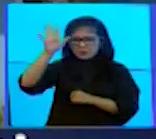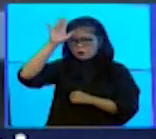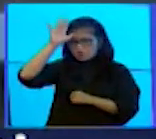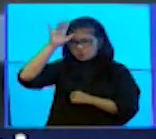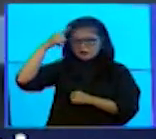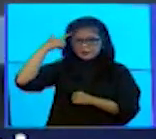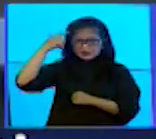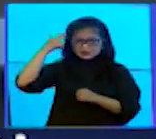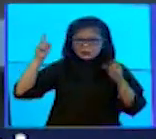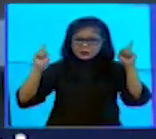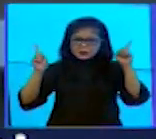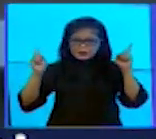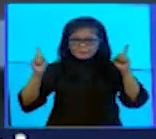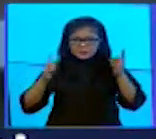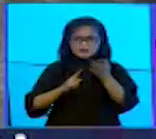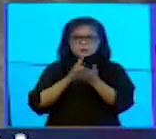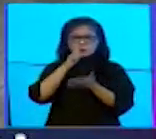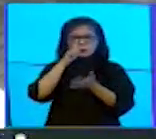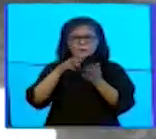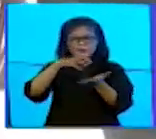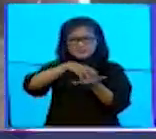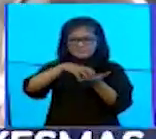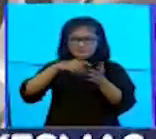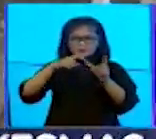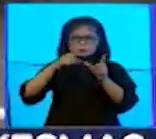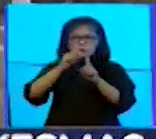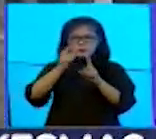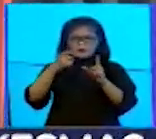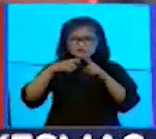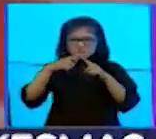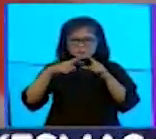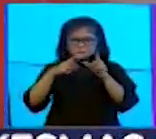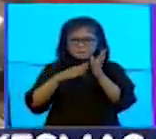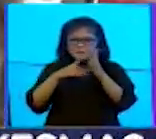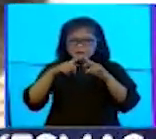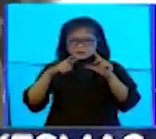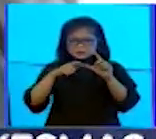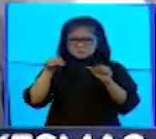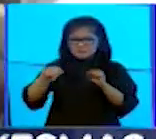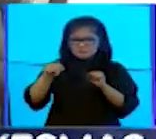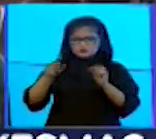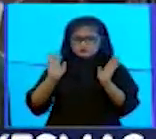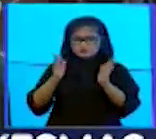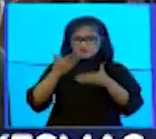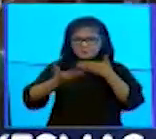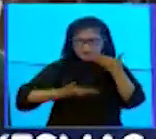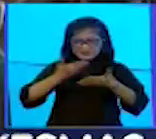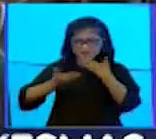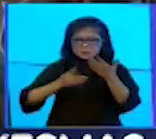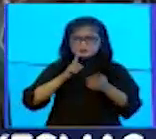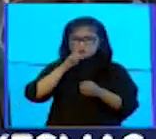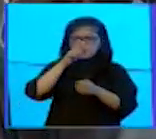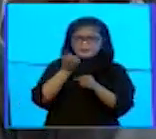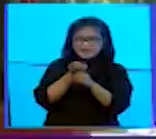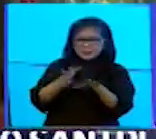di puskesmas. Pasca libur lebaran, Pemkab Sidoarjo memberikan layanan tes swab antigen gratis bagi santri di 25 puskesmas